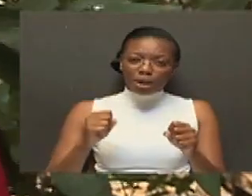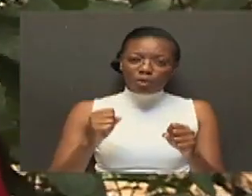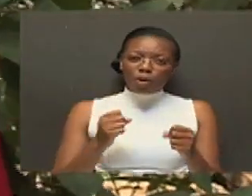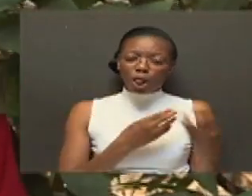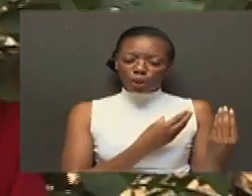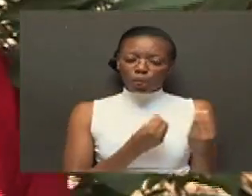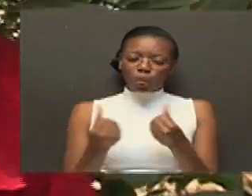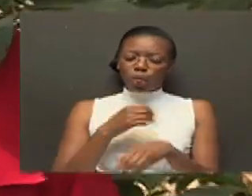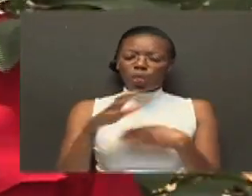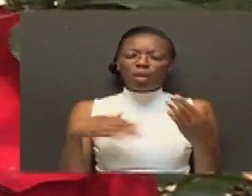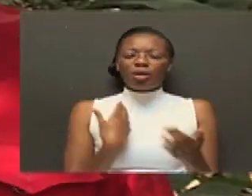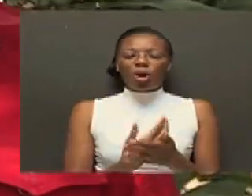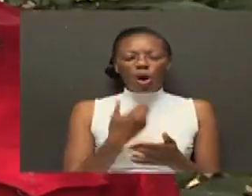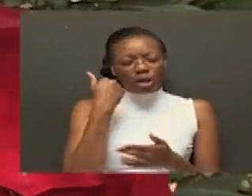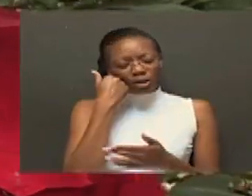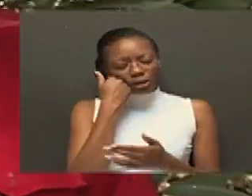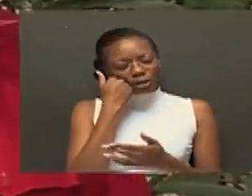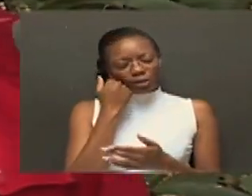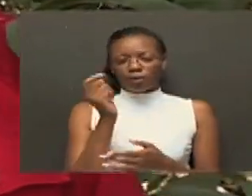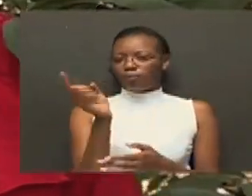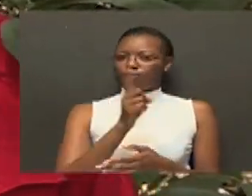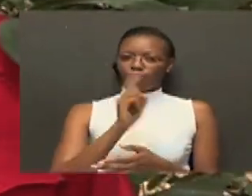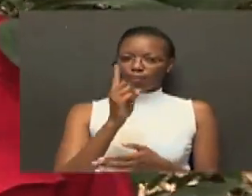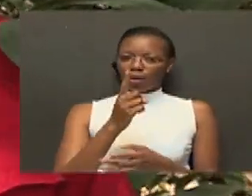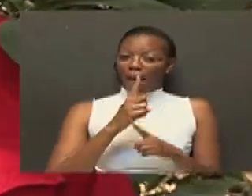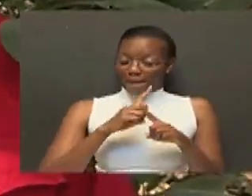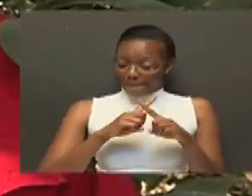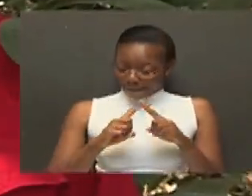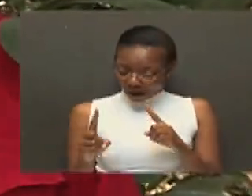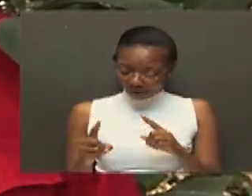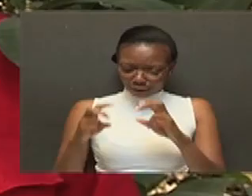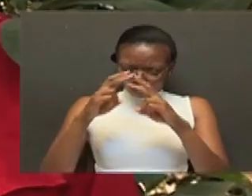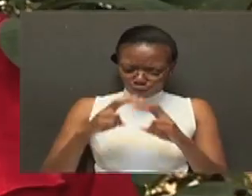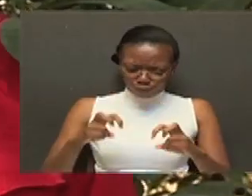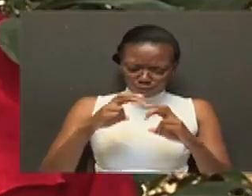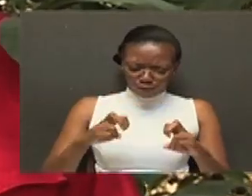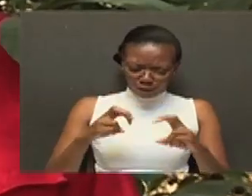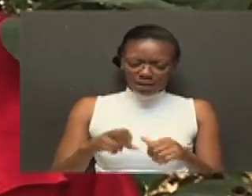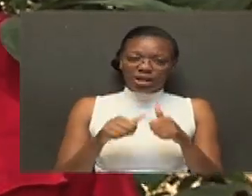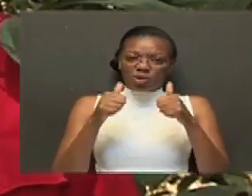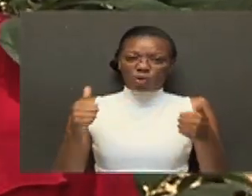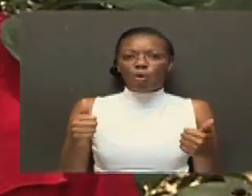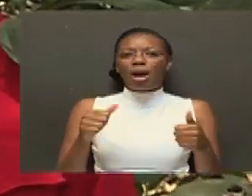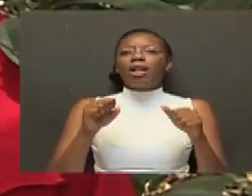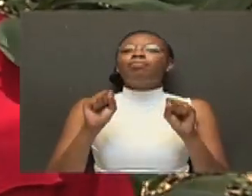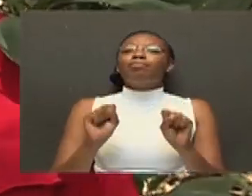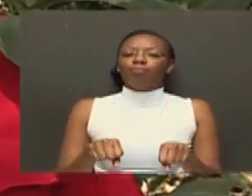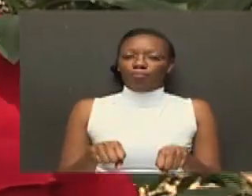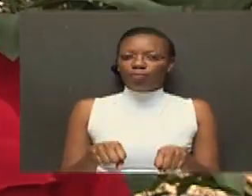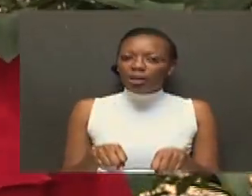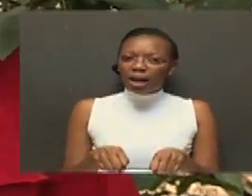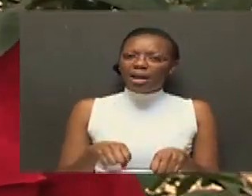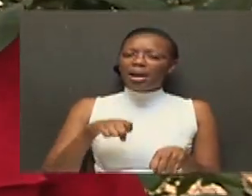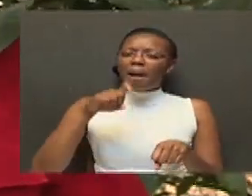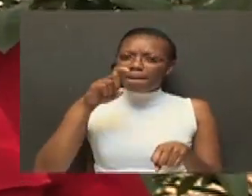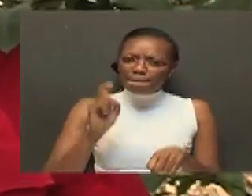ukweli, hakuna mti mmoja unaweza sema ati naweza tibu magonjwa yote. Lakini ukiwa na